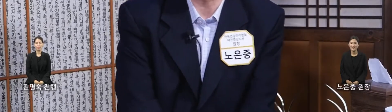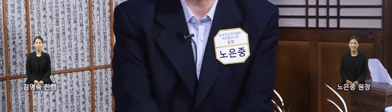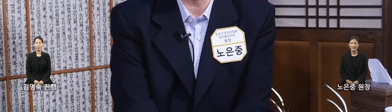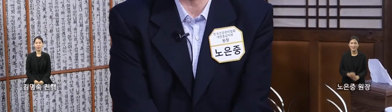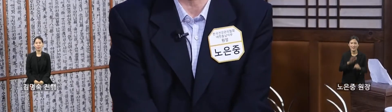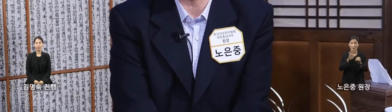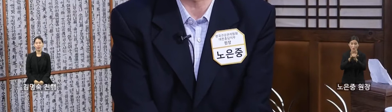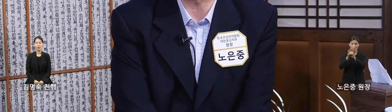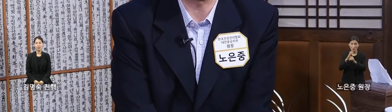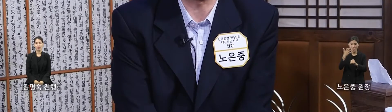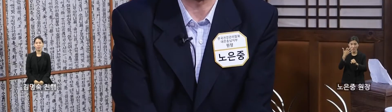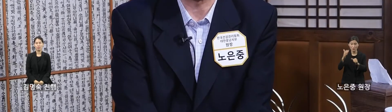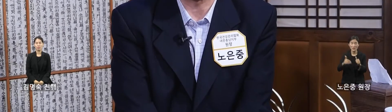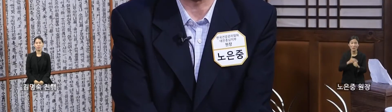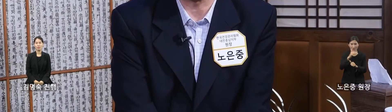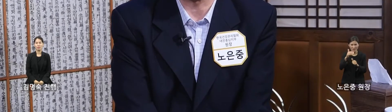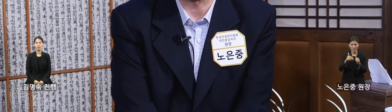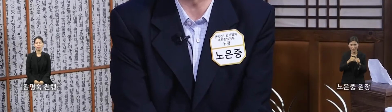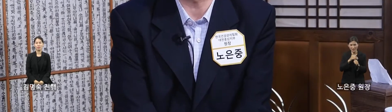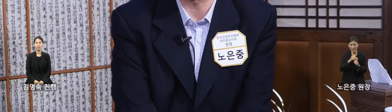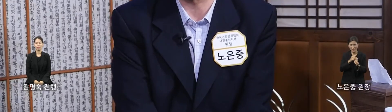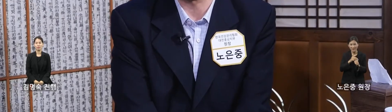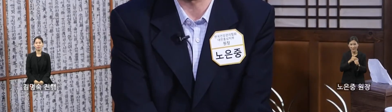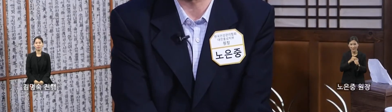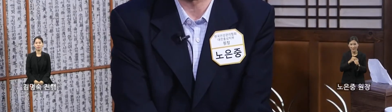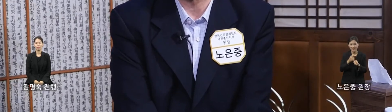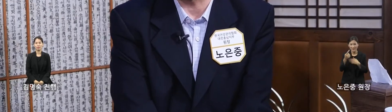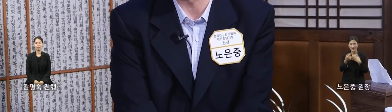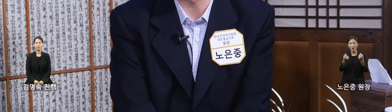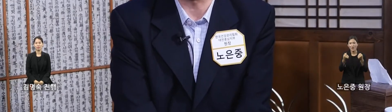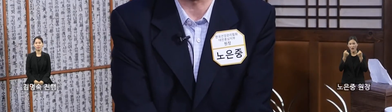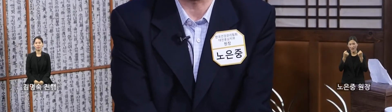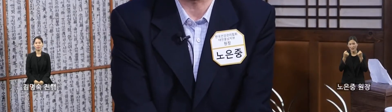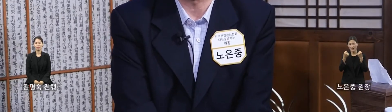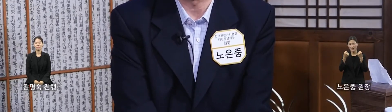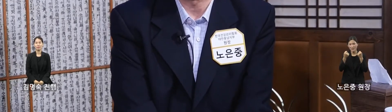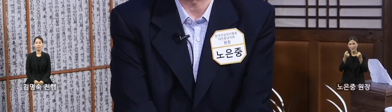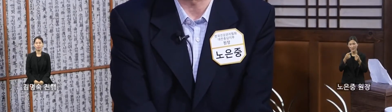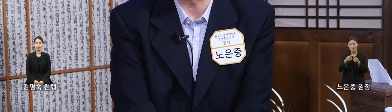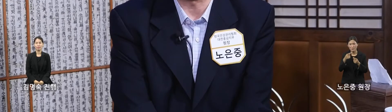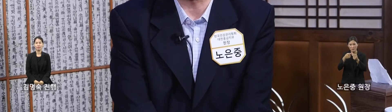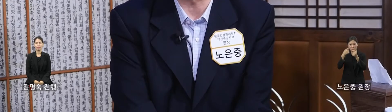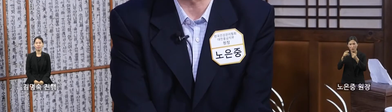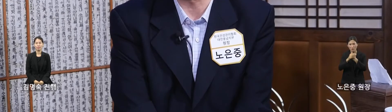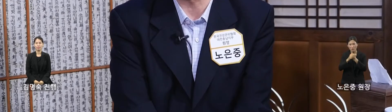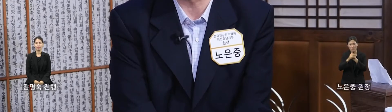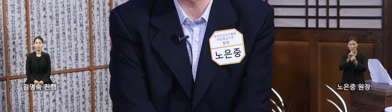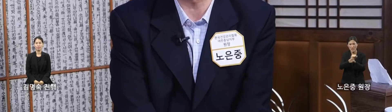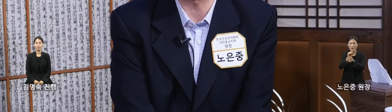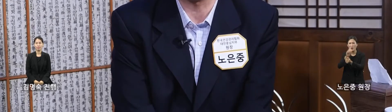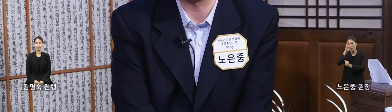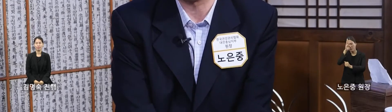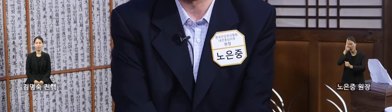코비드-19 팬데믹 상황에서는 이 건강에 있어서는 감염병이 모든 건강의 중심이